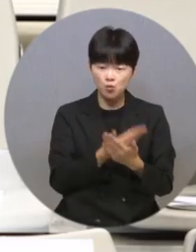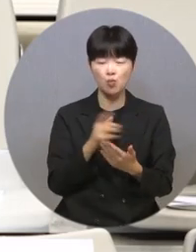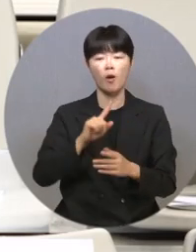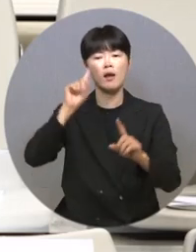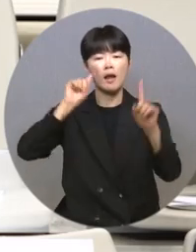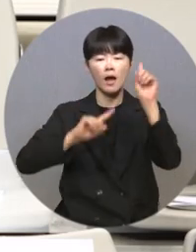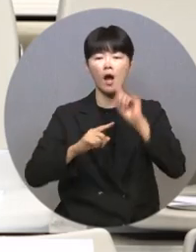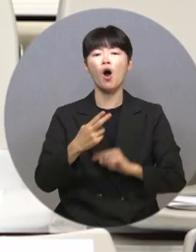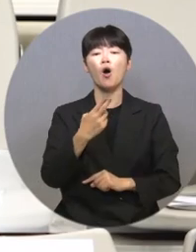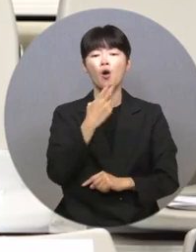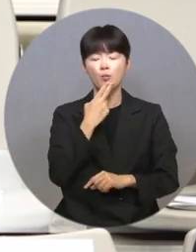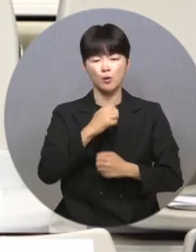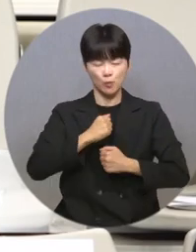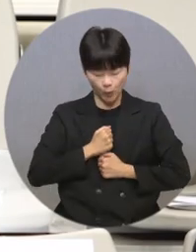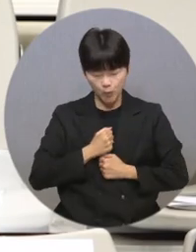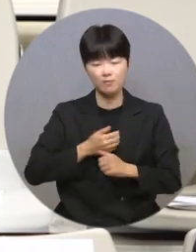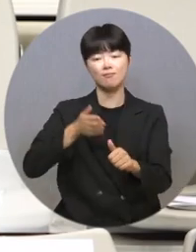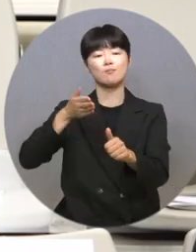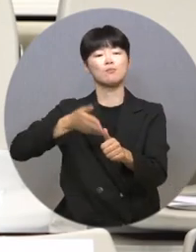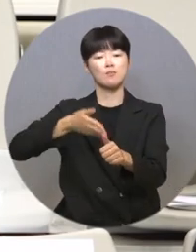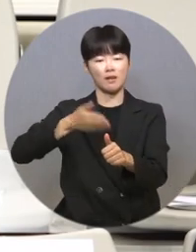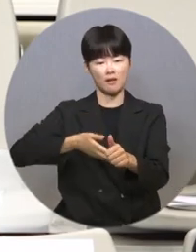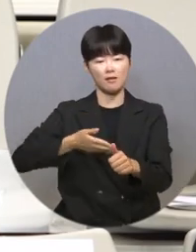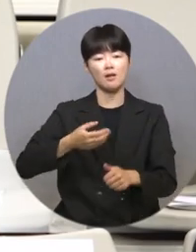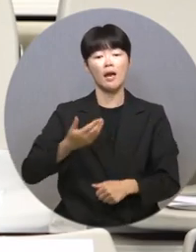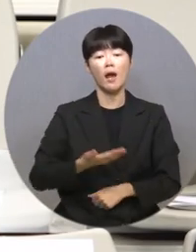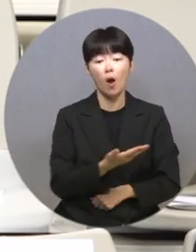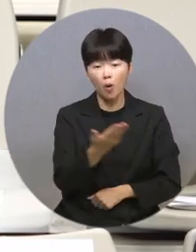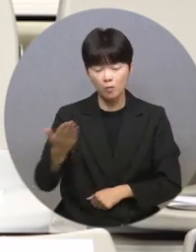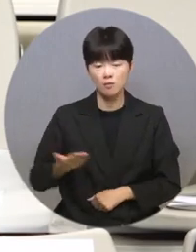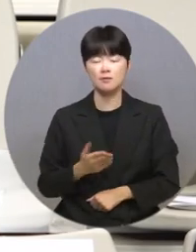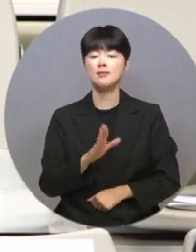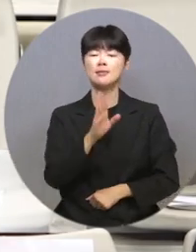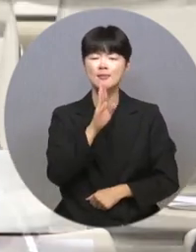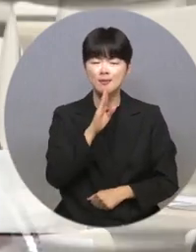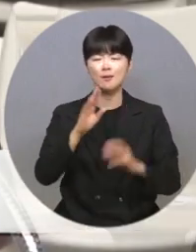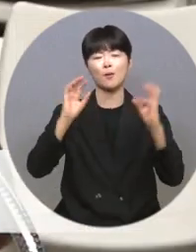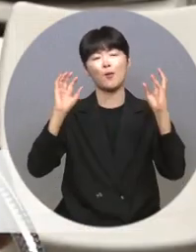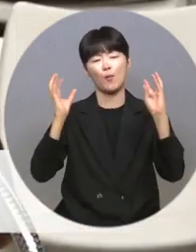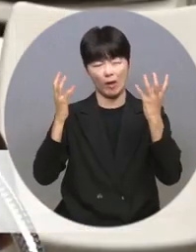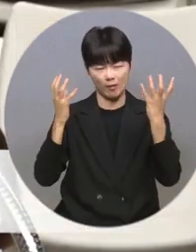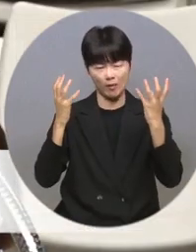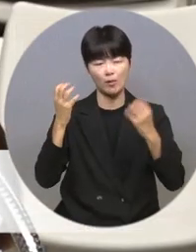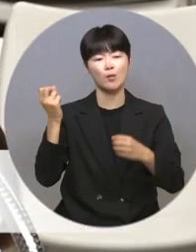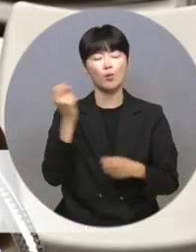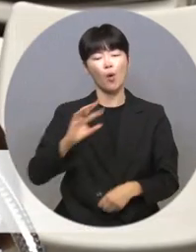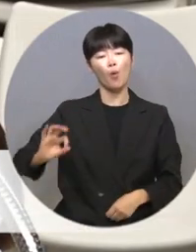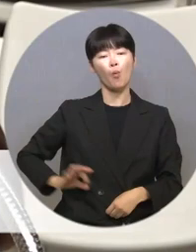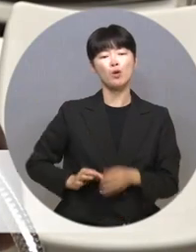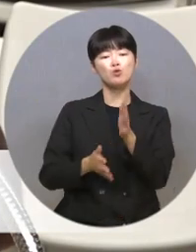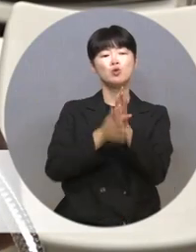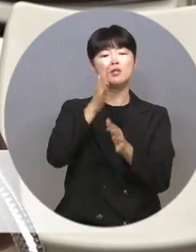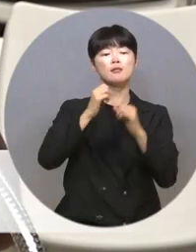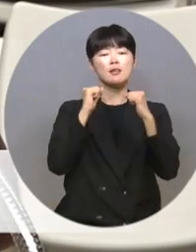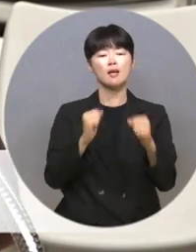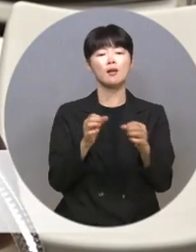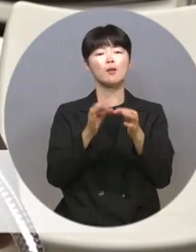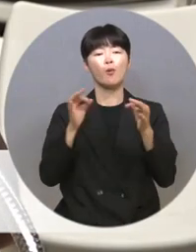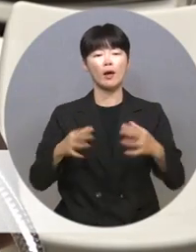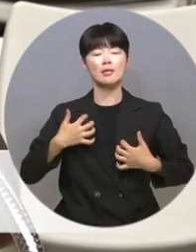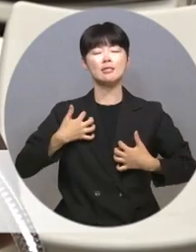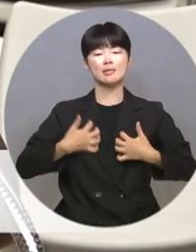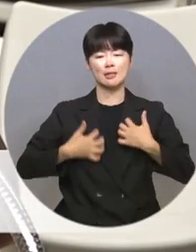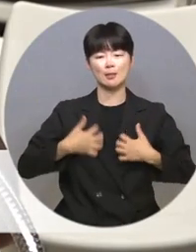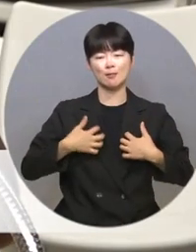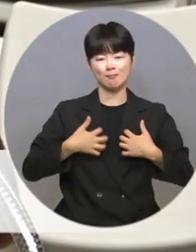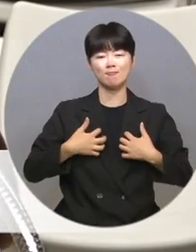일이 없도록 건강관리에도 많은 신경을 써주시기 바라고요. 여러분 진심으로 환영하고요. 원주시에 머무는